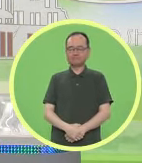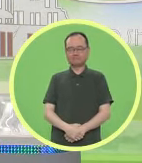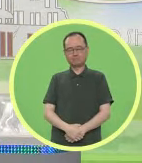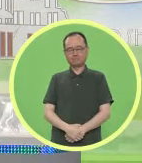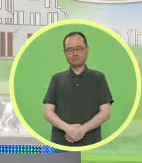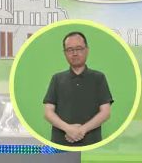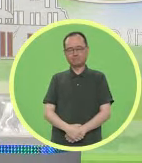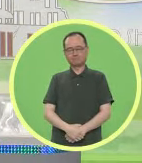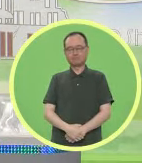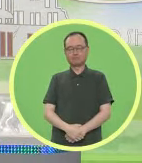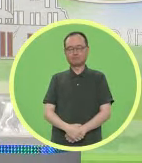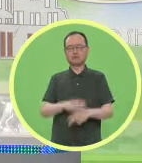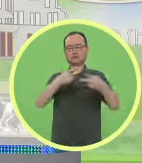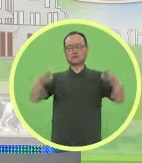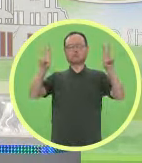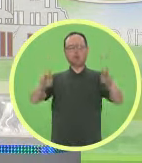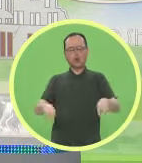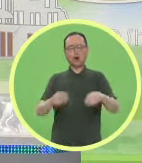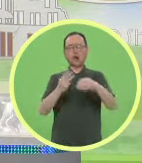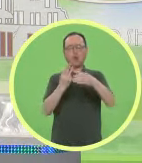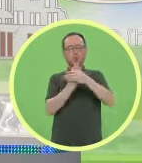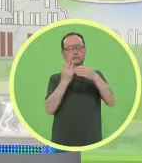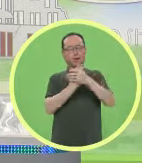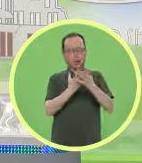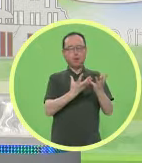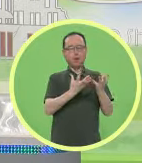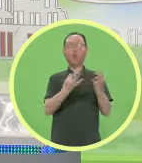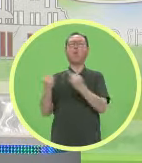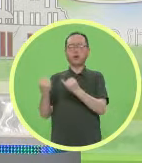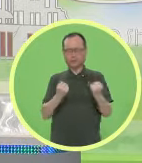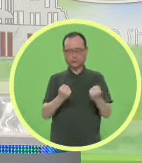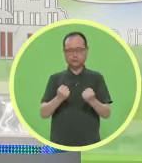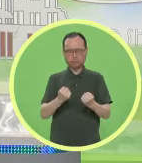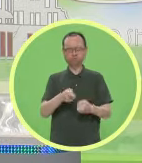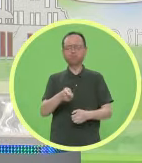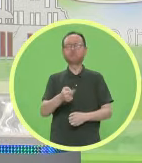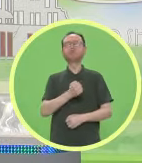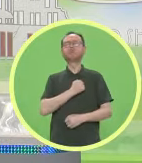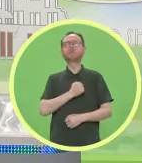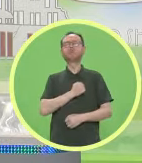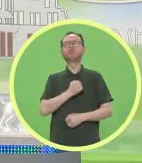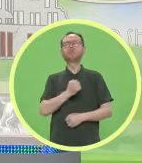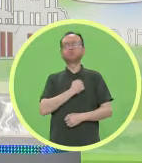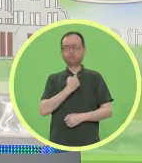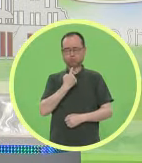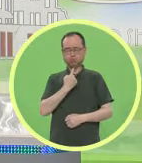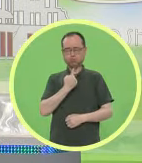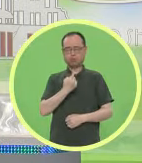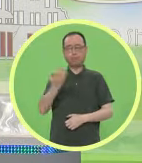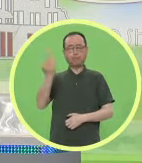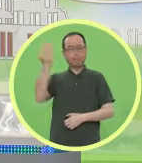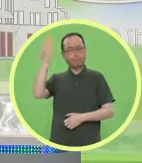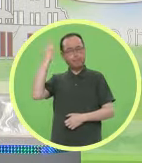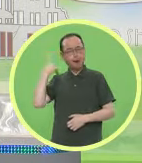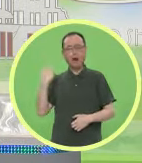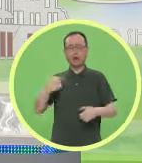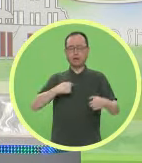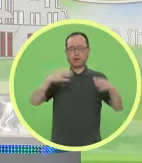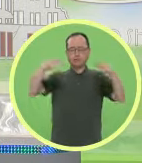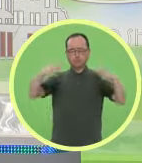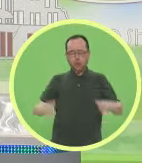ね、広島は温泉が出るんですよ。それをよく知